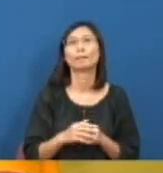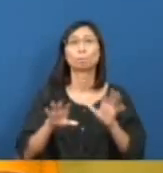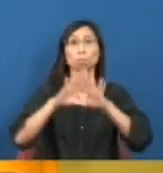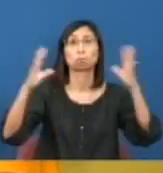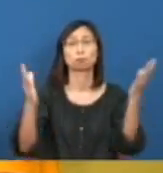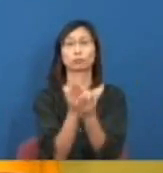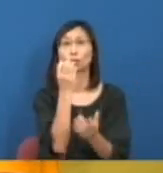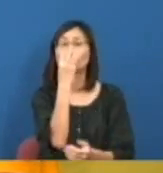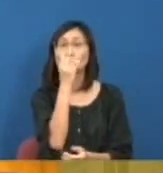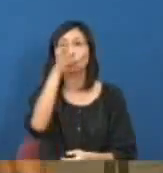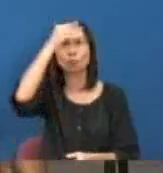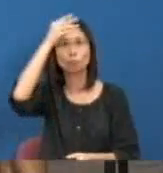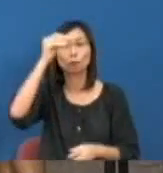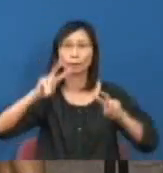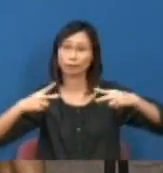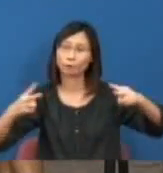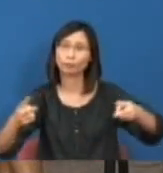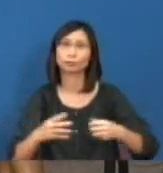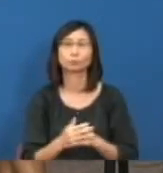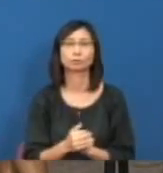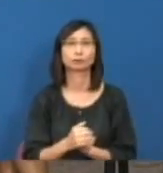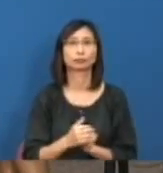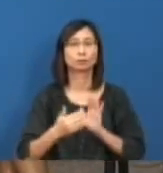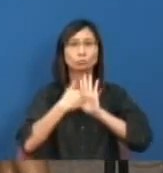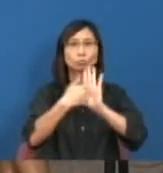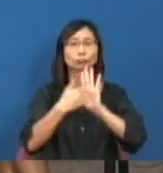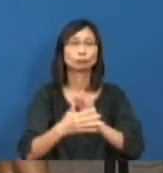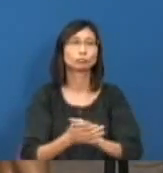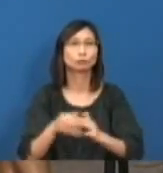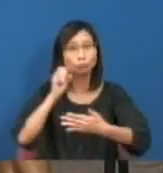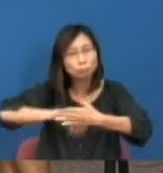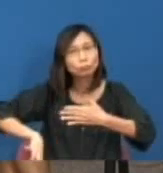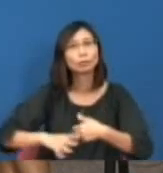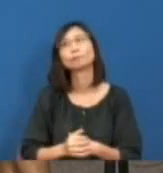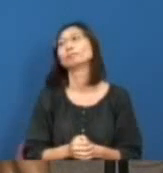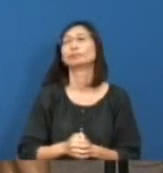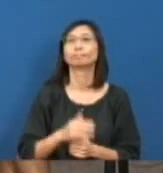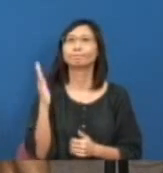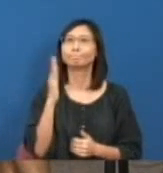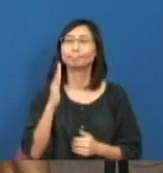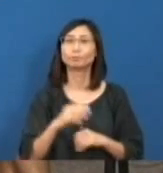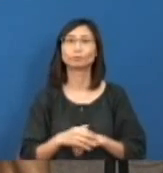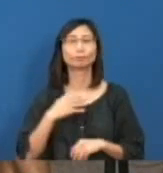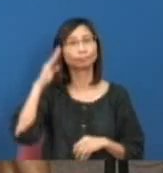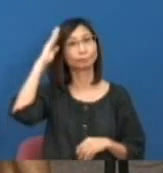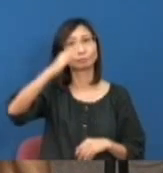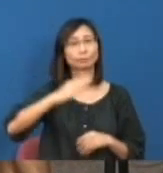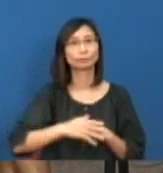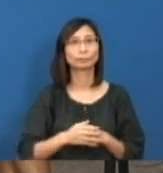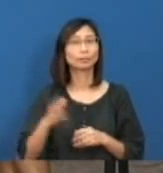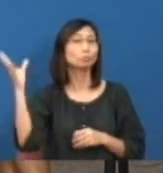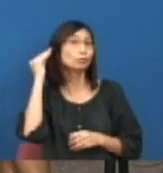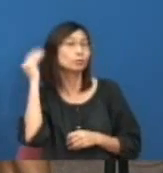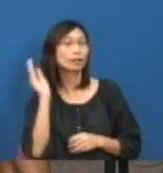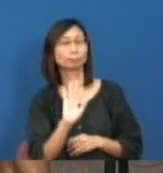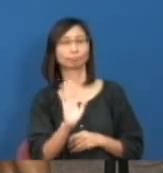港學術發展嘅一個好大嘅一個即係缺失啦。 咁好啦，咁就差唔多啦。咁我希望大家唔好淨係聽我兩